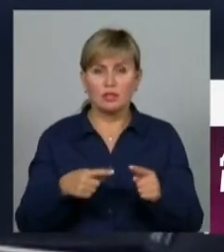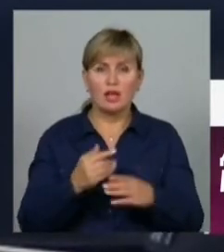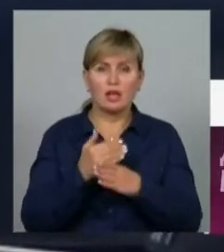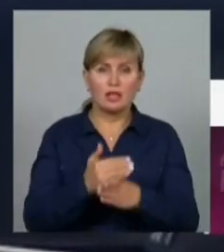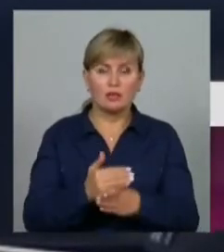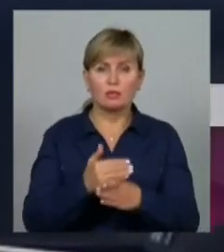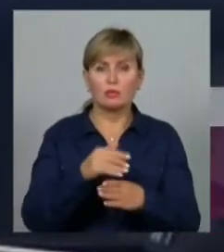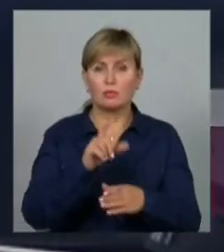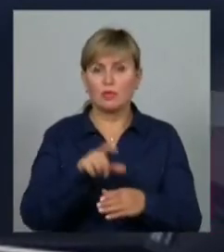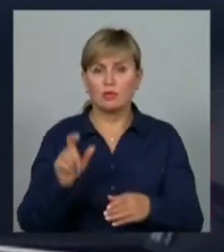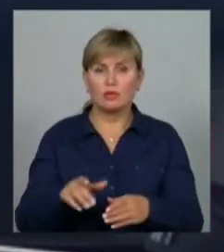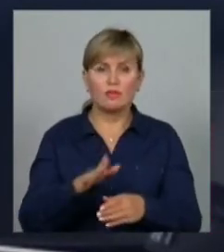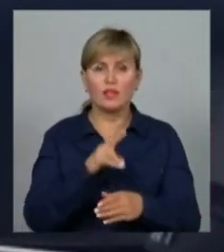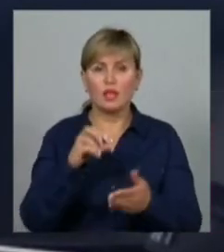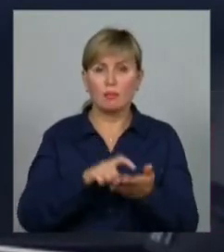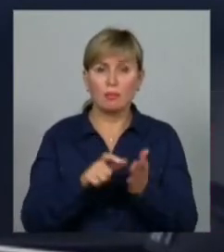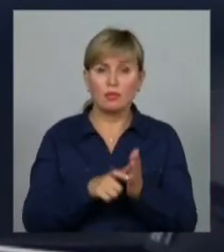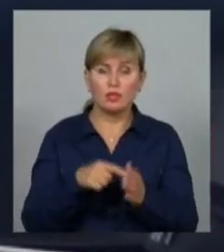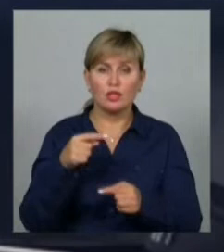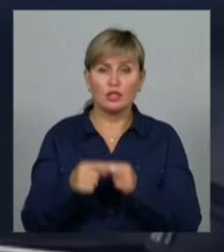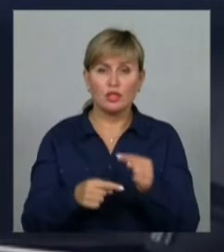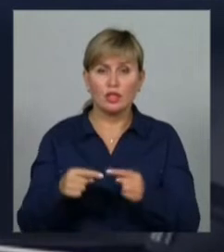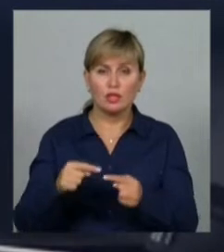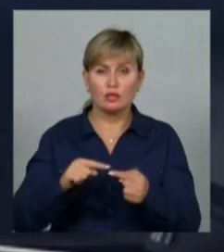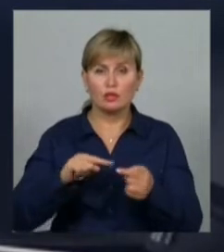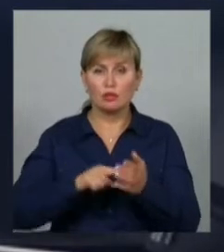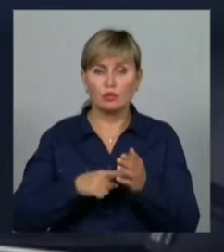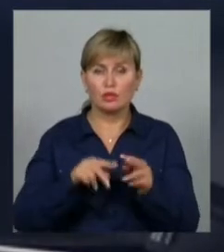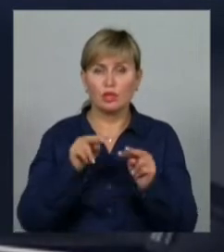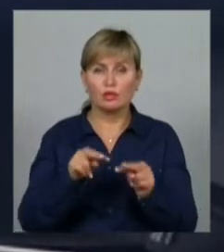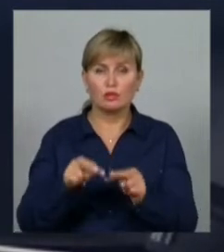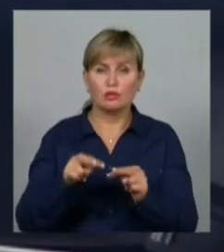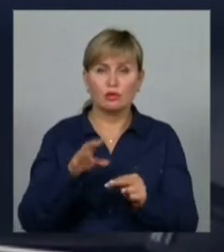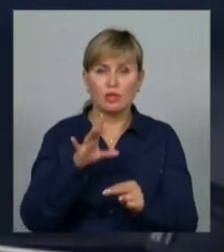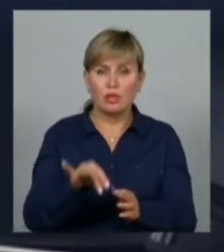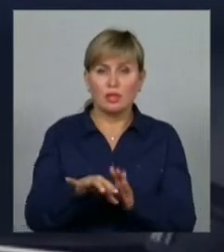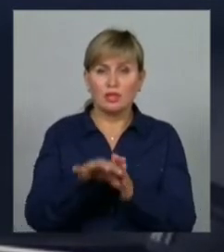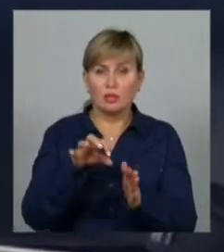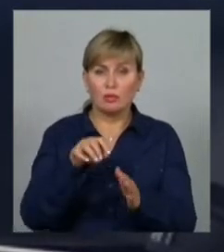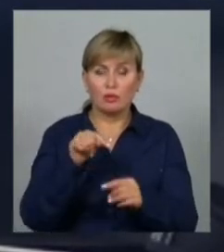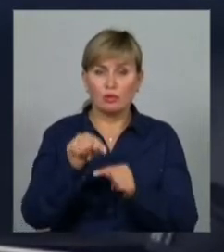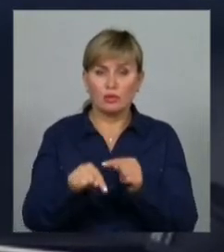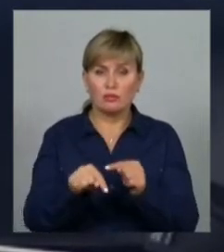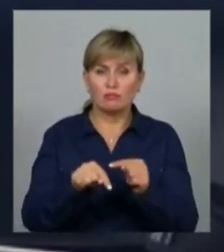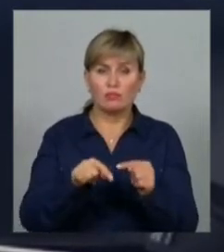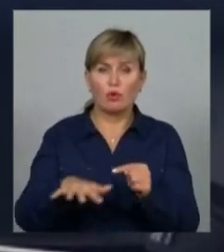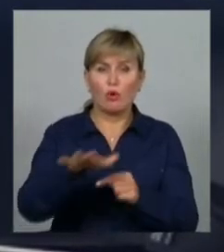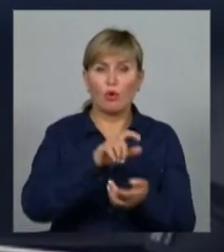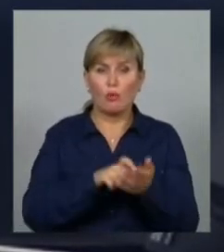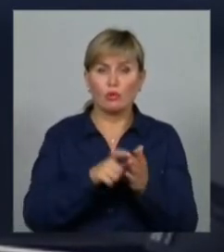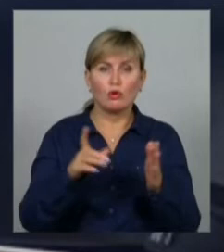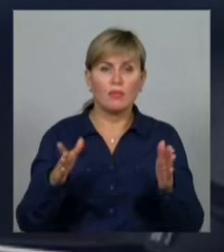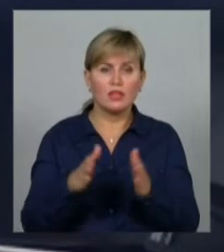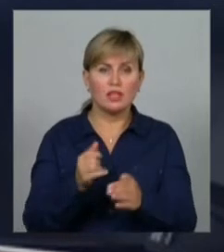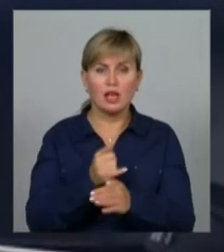оказывать помощь пациентам вне помещения путем переноса точек контроля и насосов за пределы комнаты. Это необходимо, чтобы